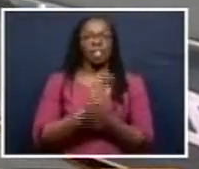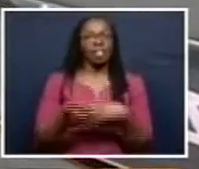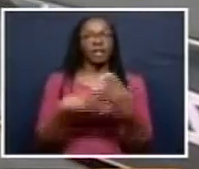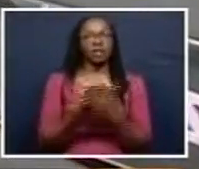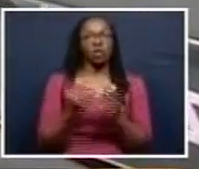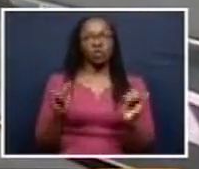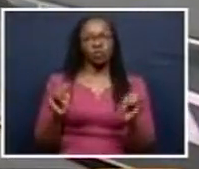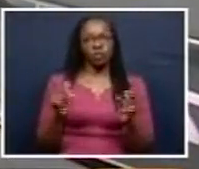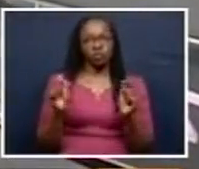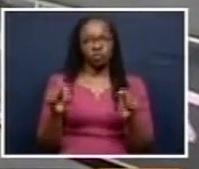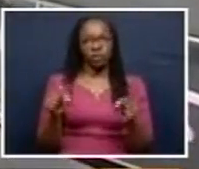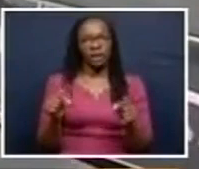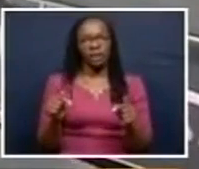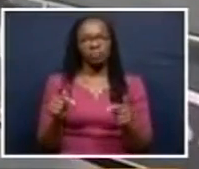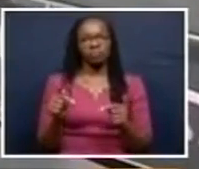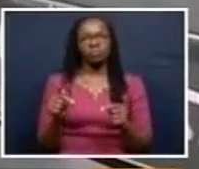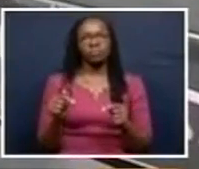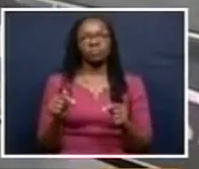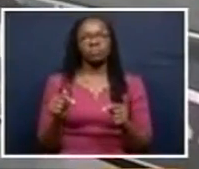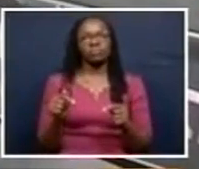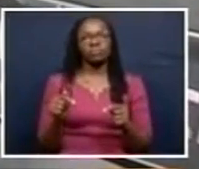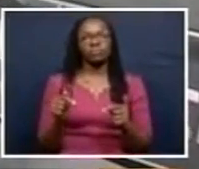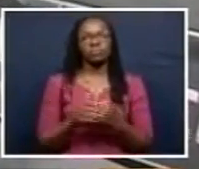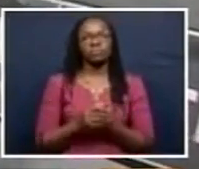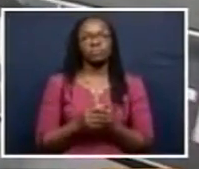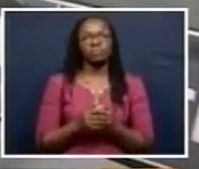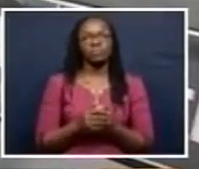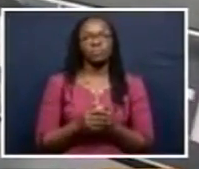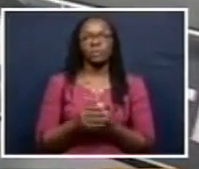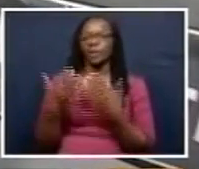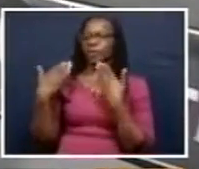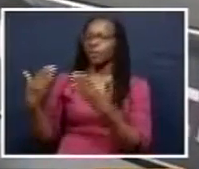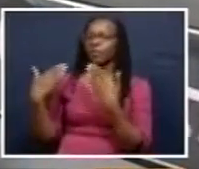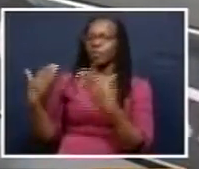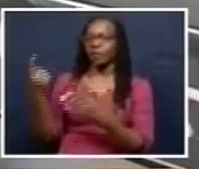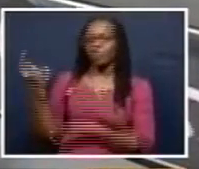ya Mizani na vile vile katika kapu zima la Nipashe Jumapili. Asante sana Philip Murgor kwa kuweza kufika na